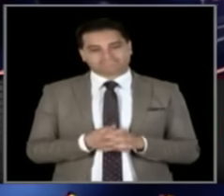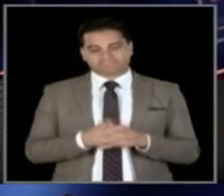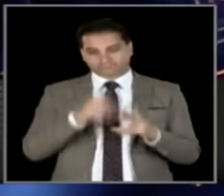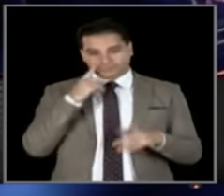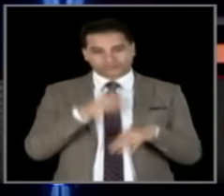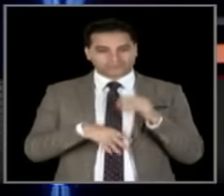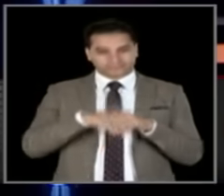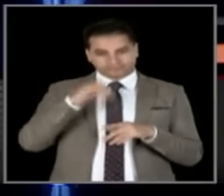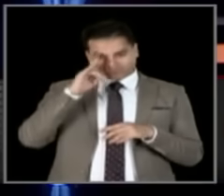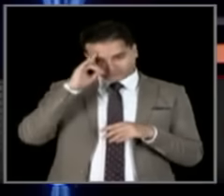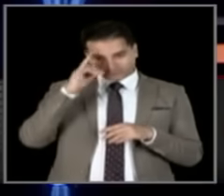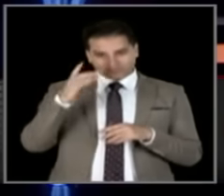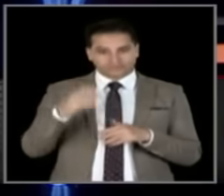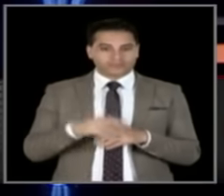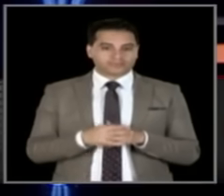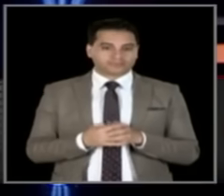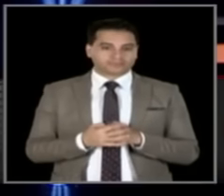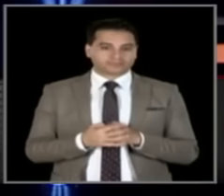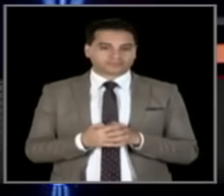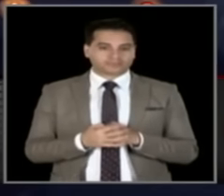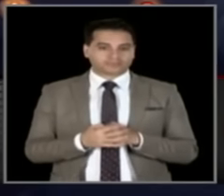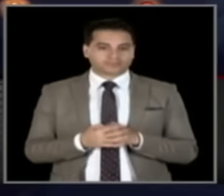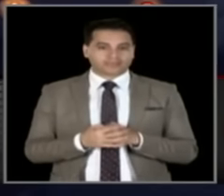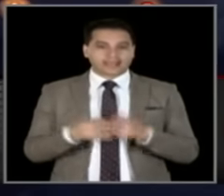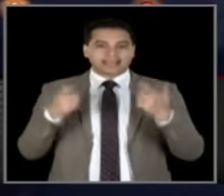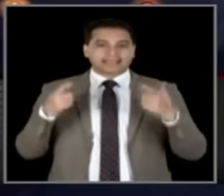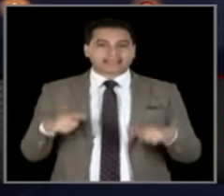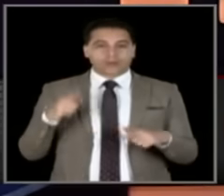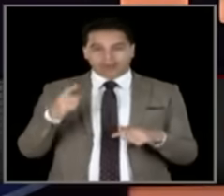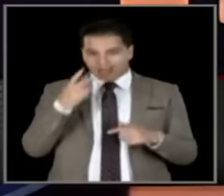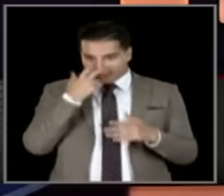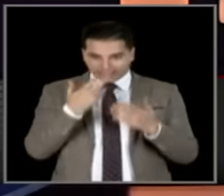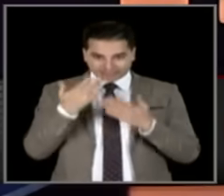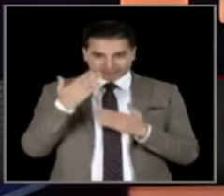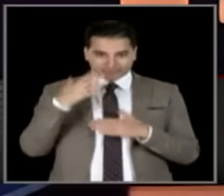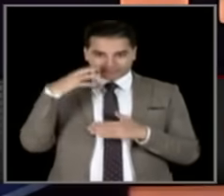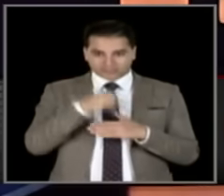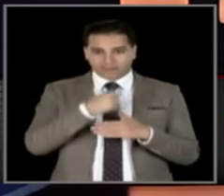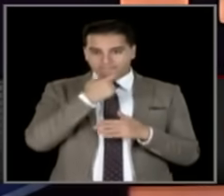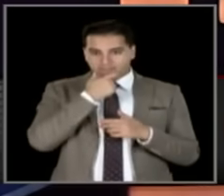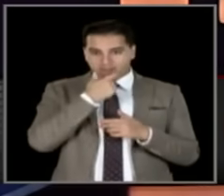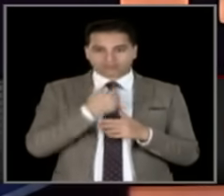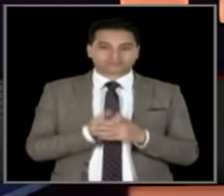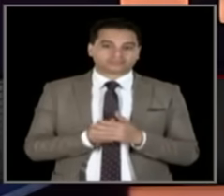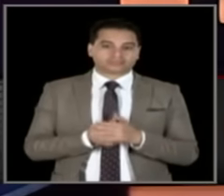نشوف التخمينة بقى. خد هيهم. دولة كانت تحت الاحتلال